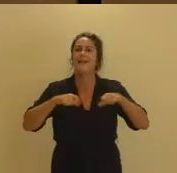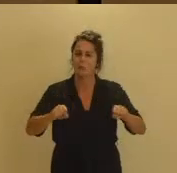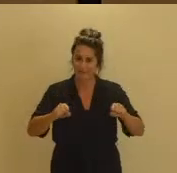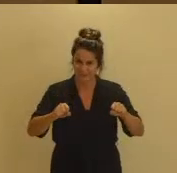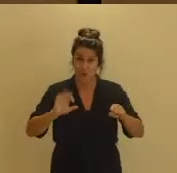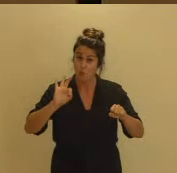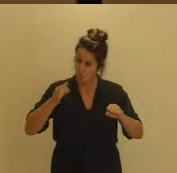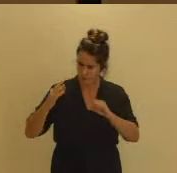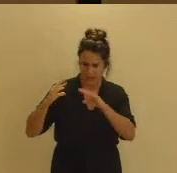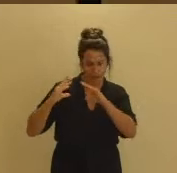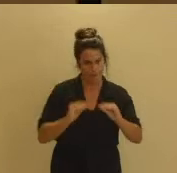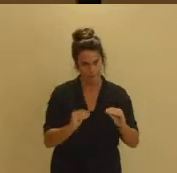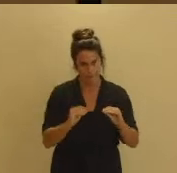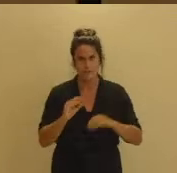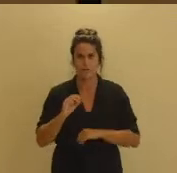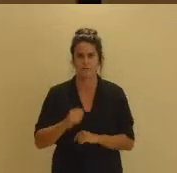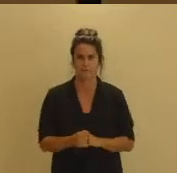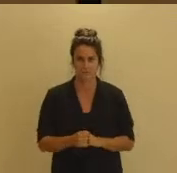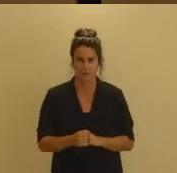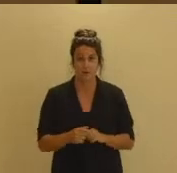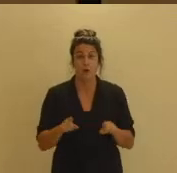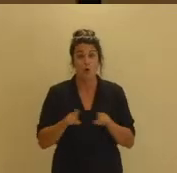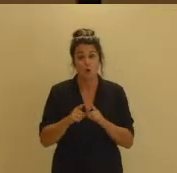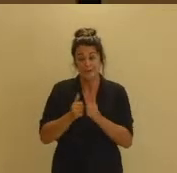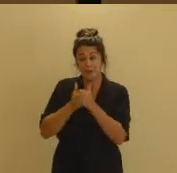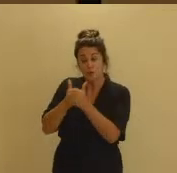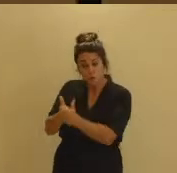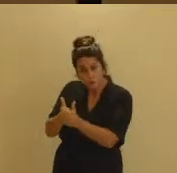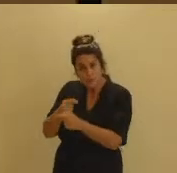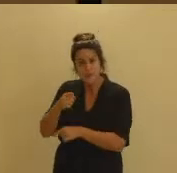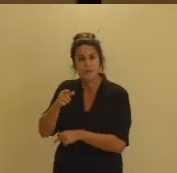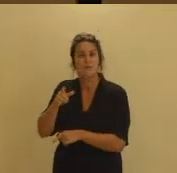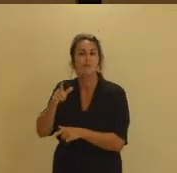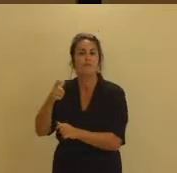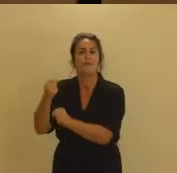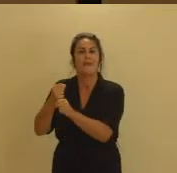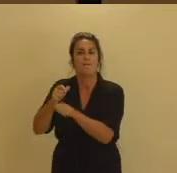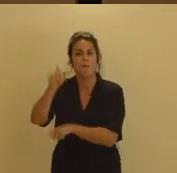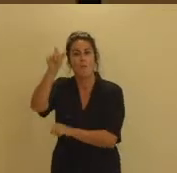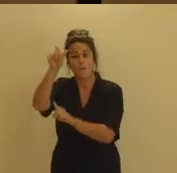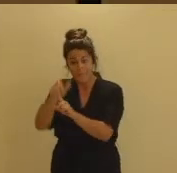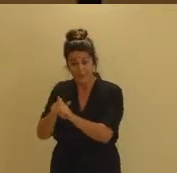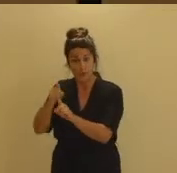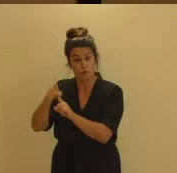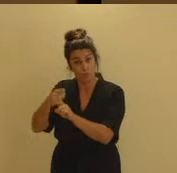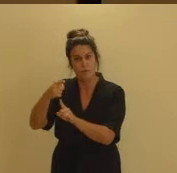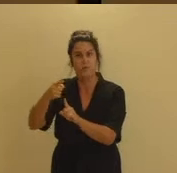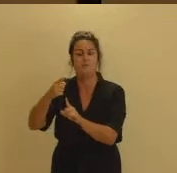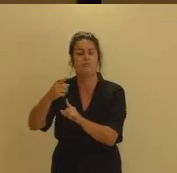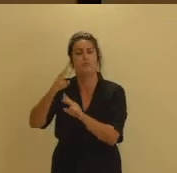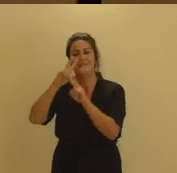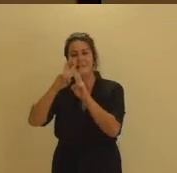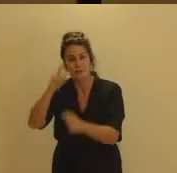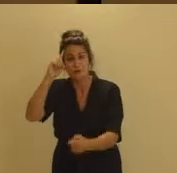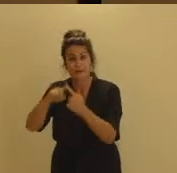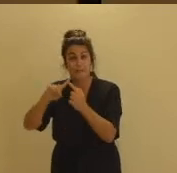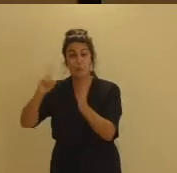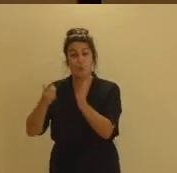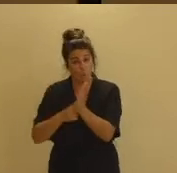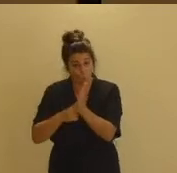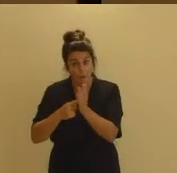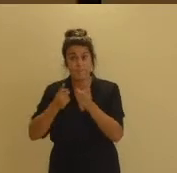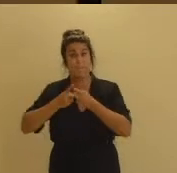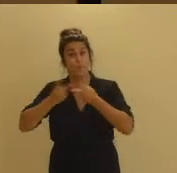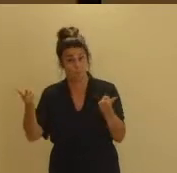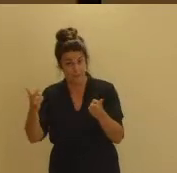communale et aux travaux réalisés par Eneritz Zabaleta, docteur en droit public, qui rappelle que